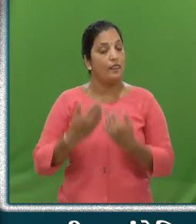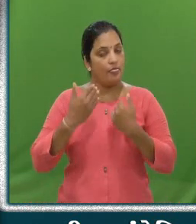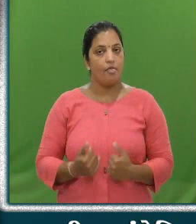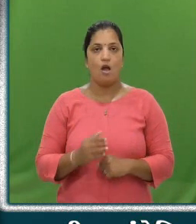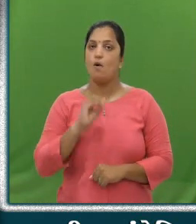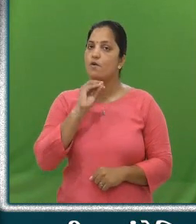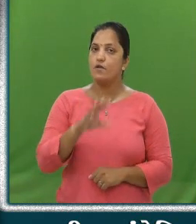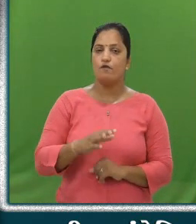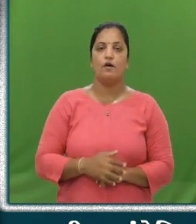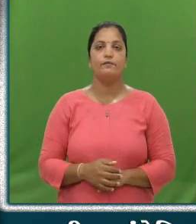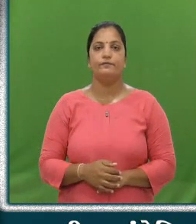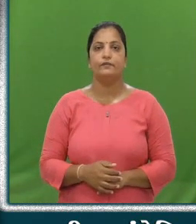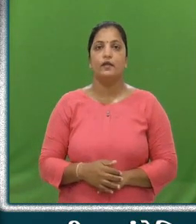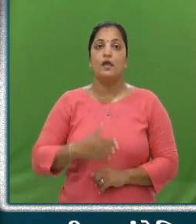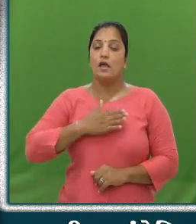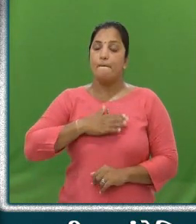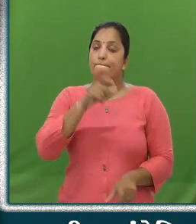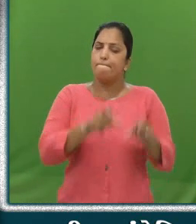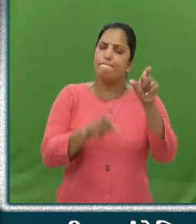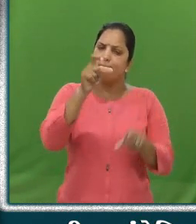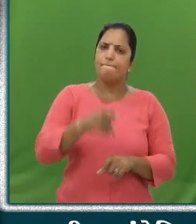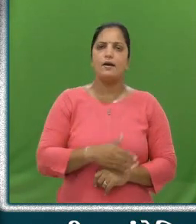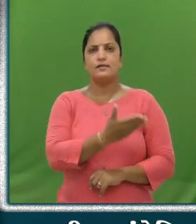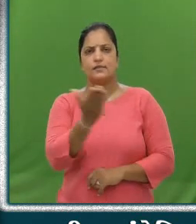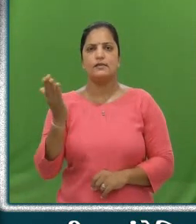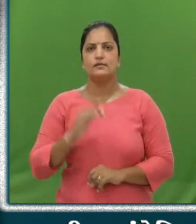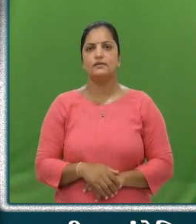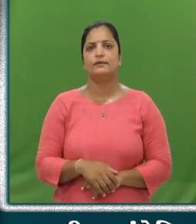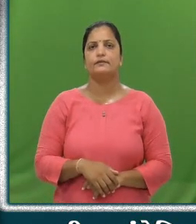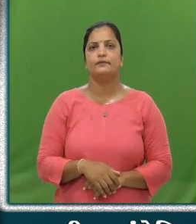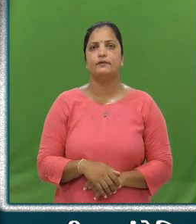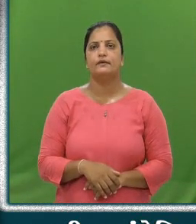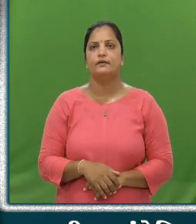હવે જે વાત કરીશું કે માનવ જે છે એટલે માનવ જે છે એ